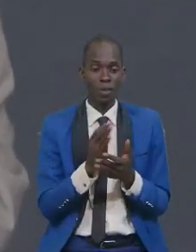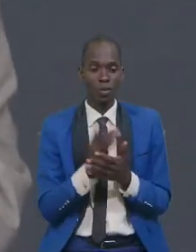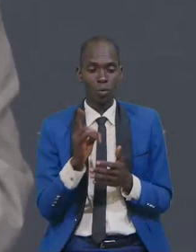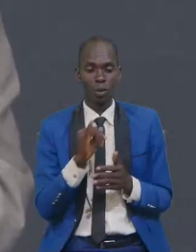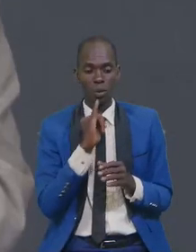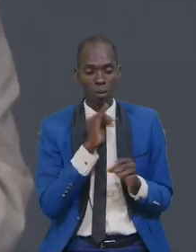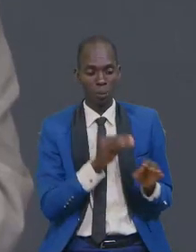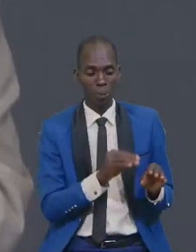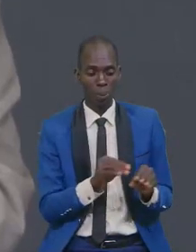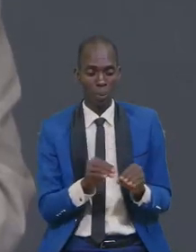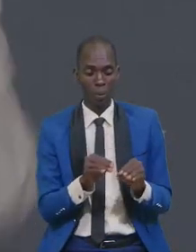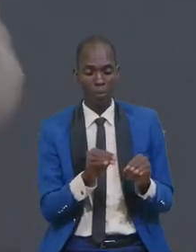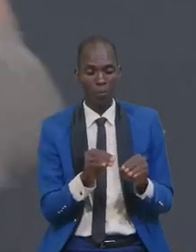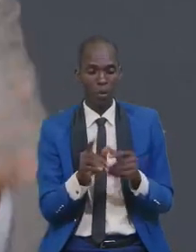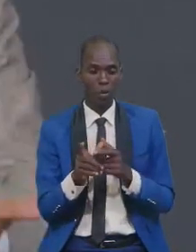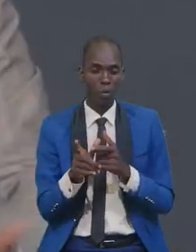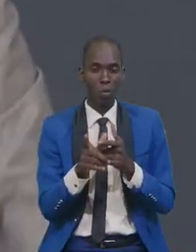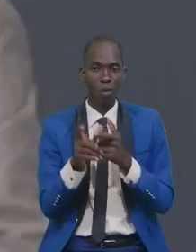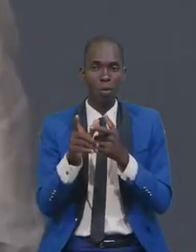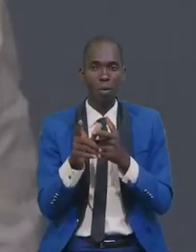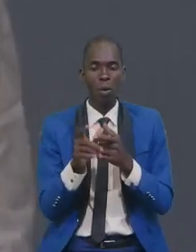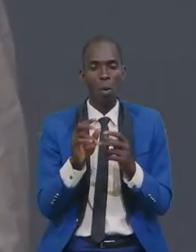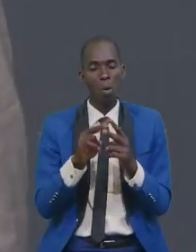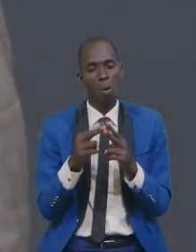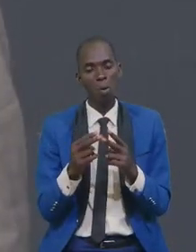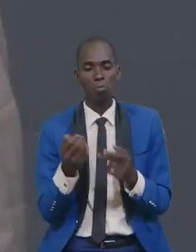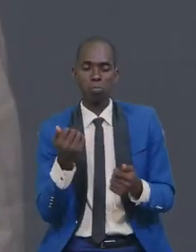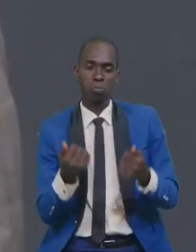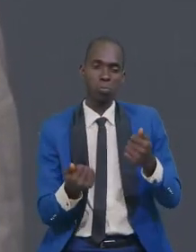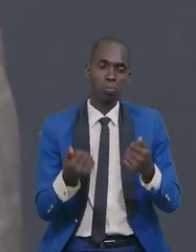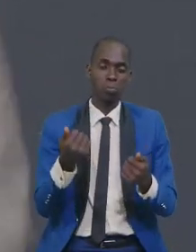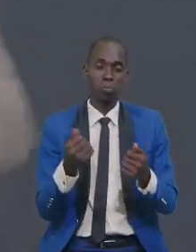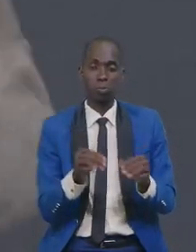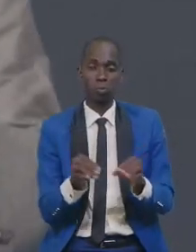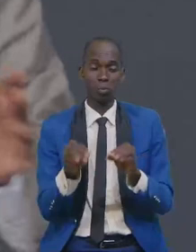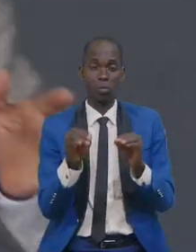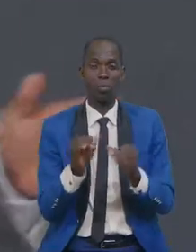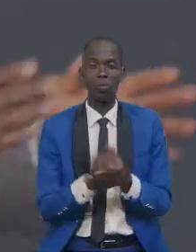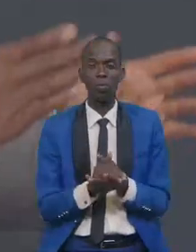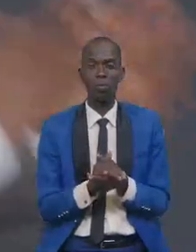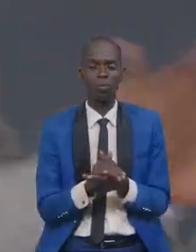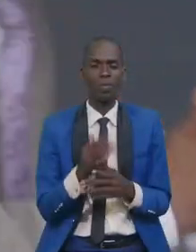Si quelqu'un bouge, court ou conduit un véhicule